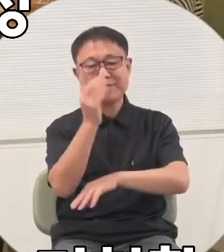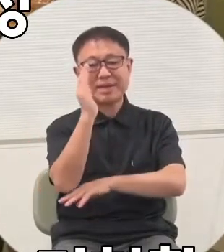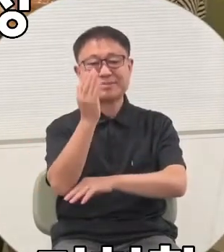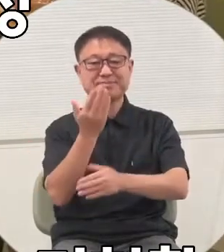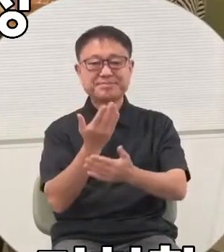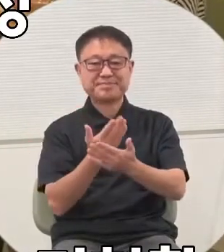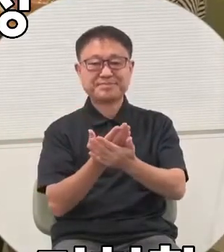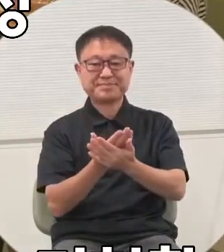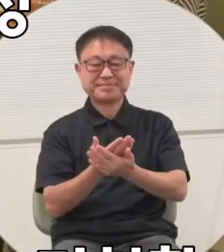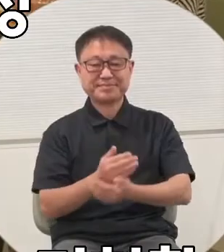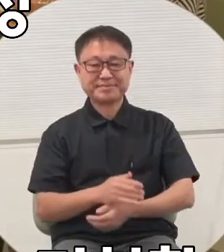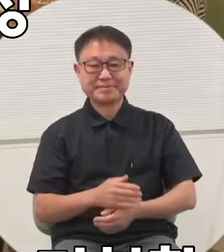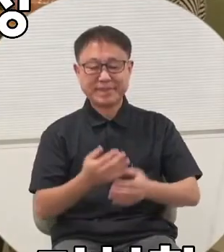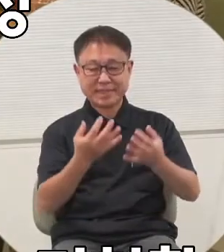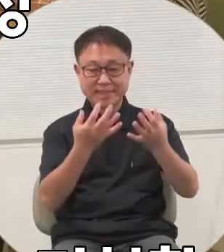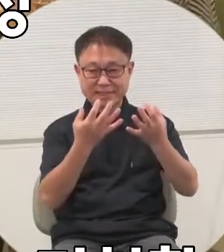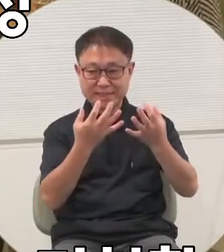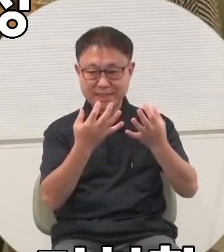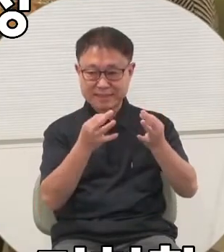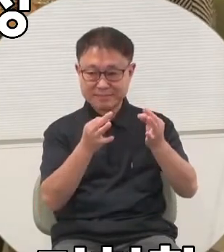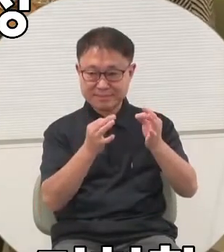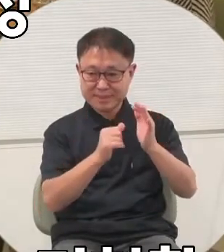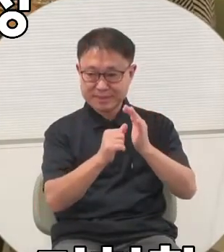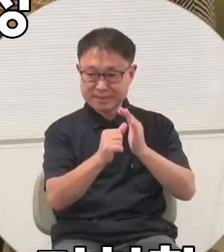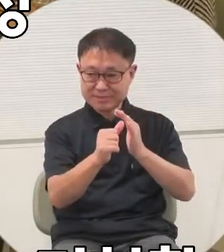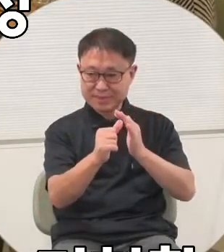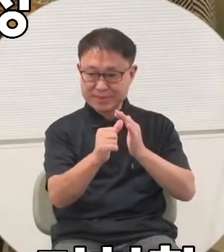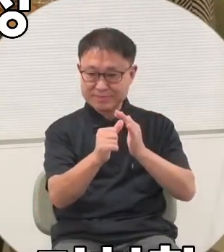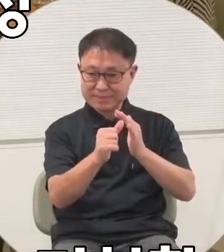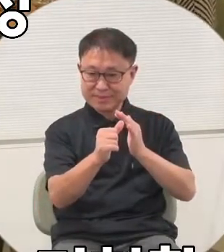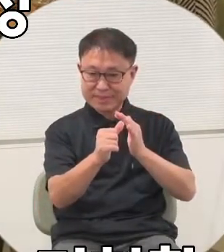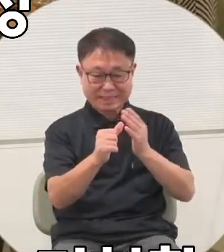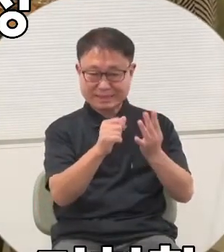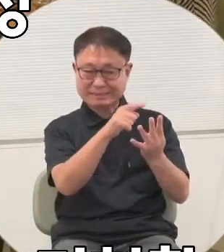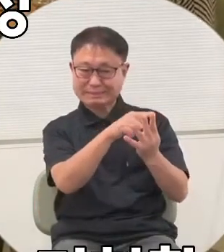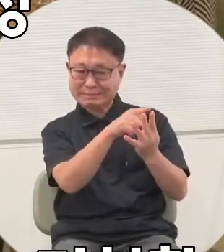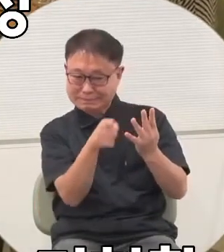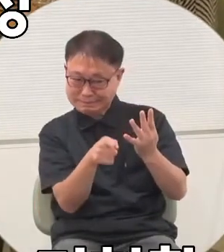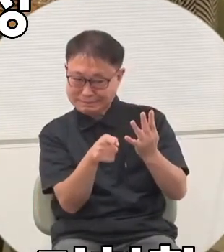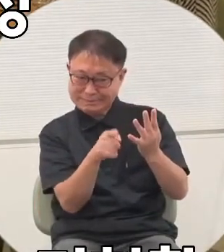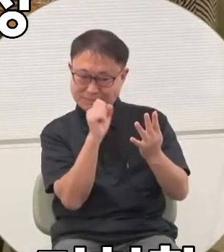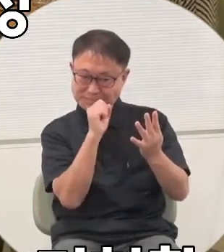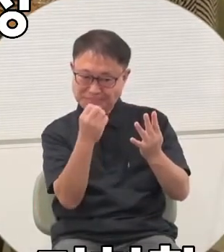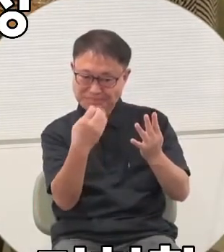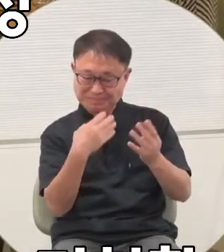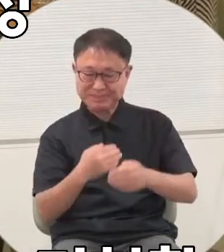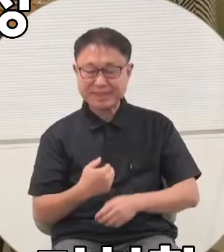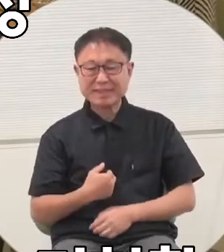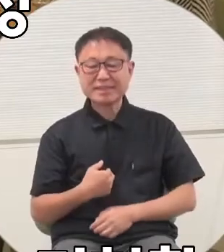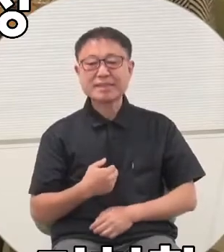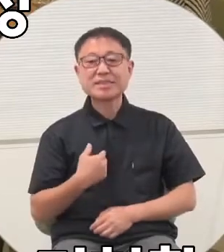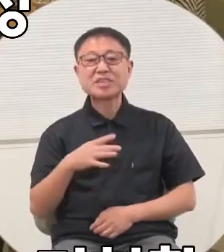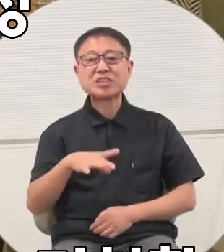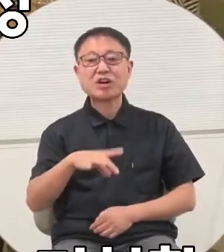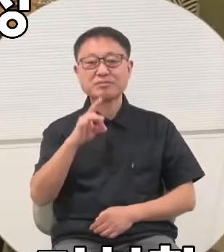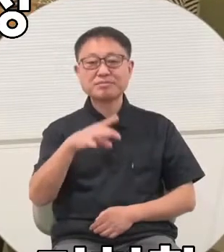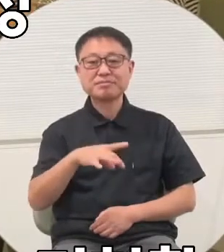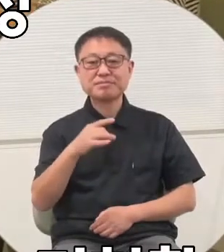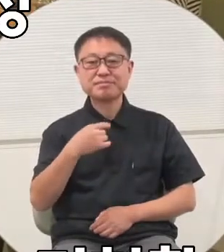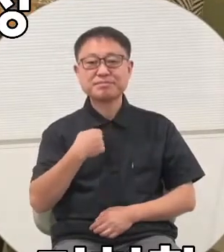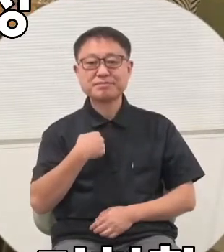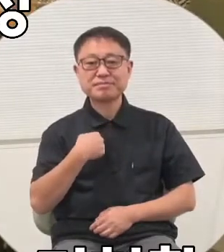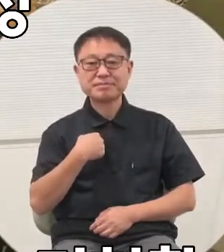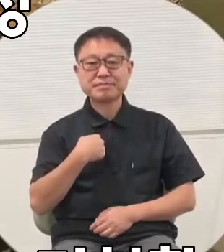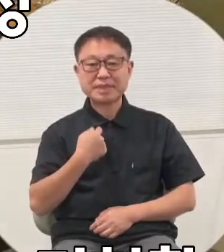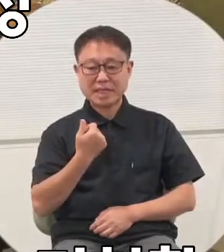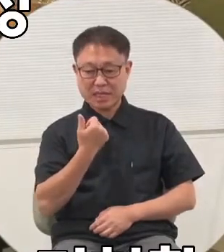먼저 김시영 선생님부터 먼저 하실까요? 이렇게. 네. 아까 처음 제가 제